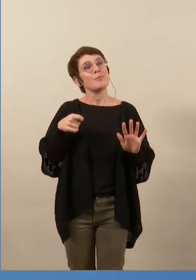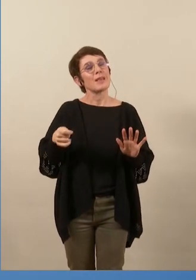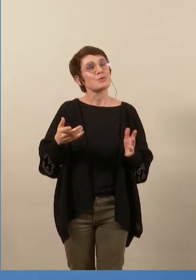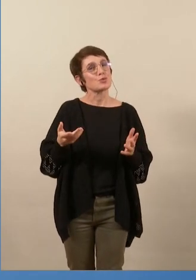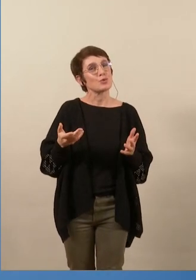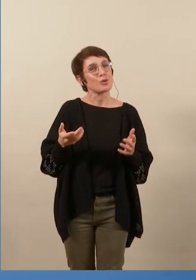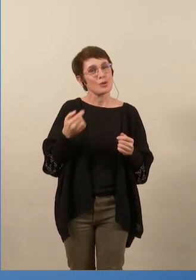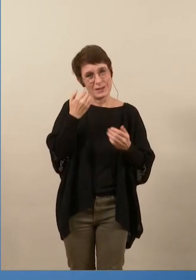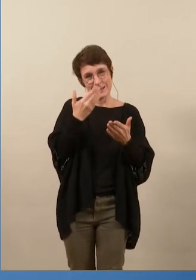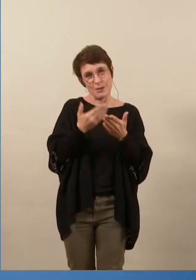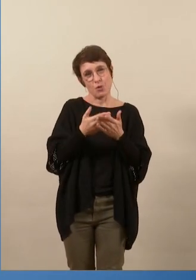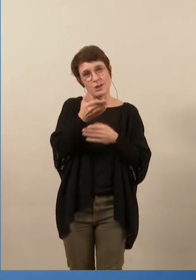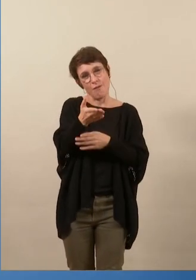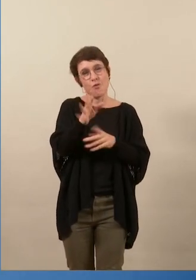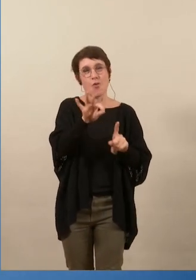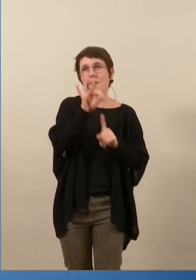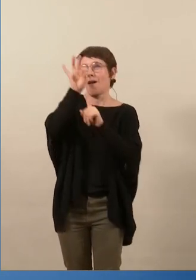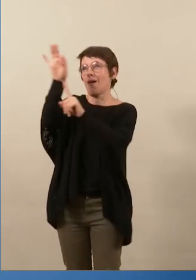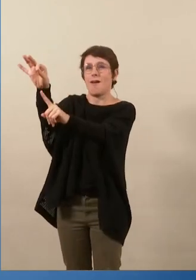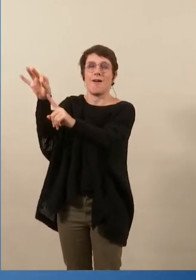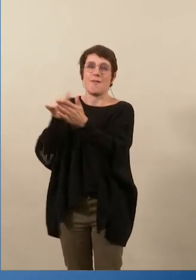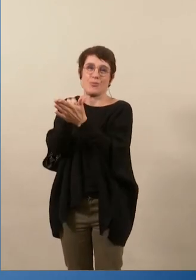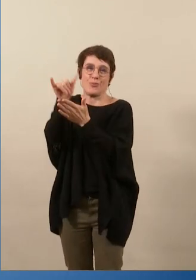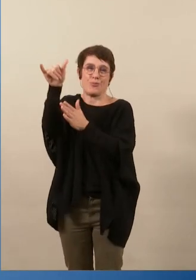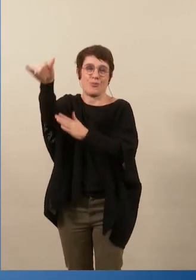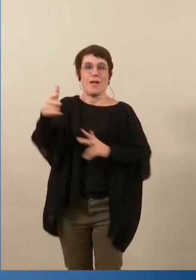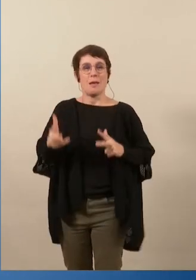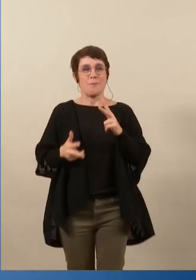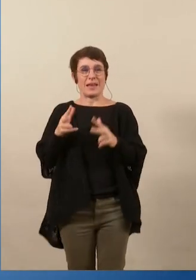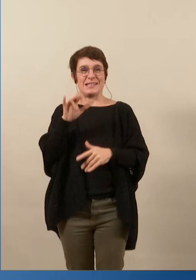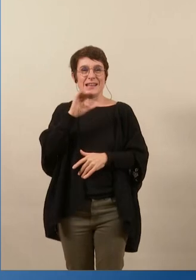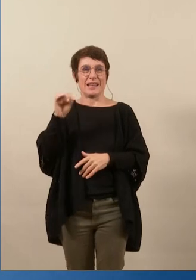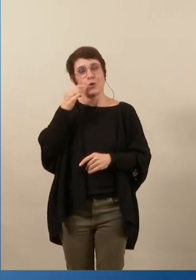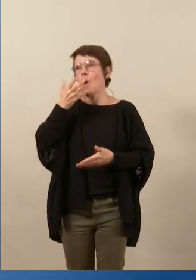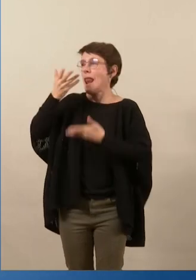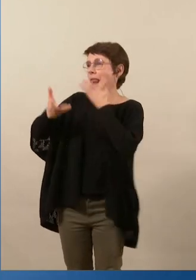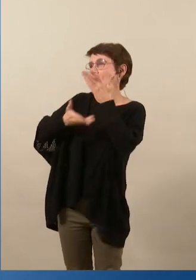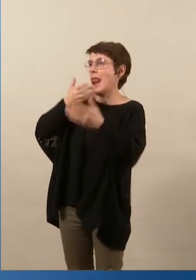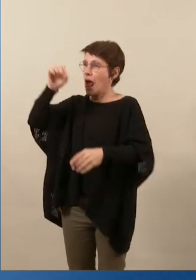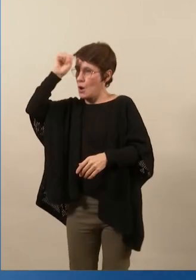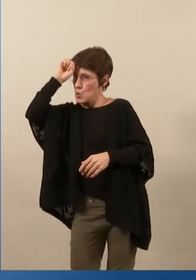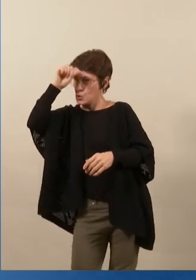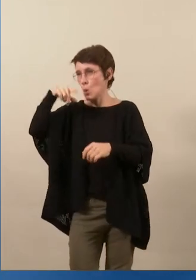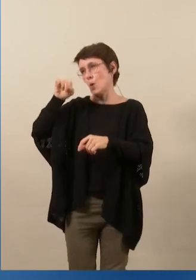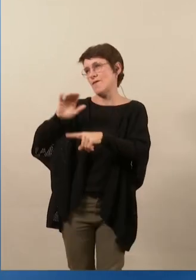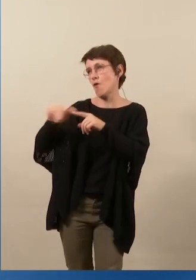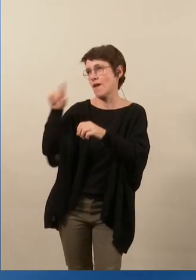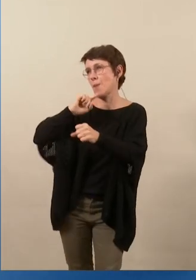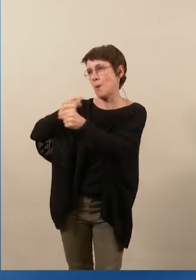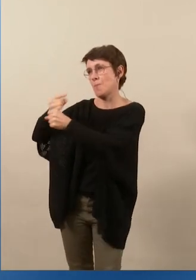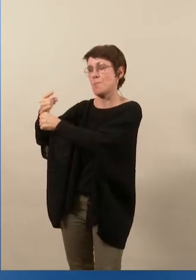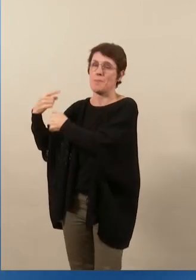leçons jusqu'à Rio de Janeiro on retrouve par exemple dans ces 11 millions pas moins de